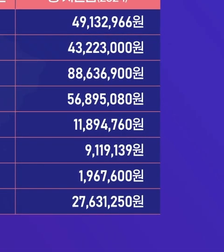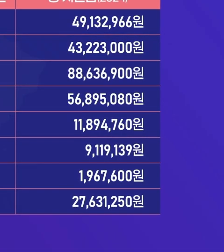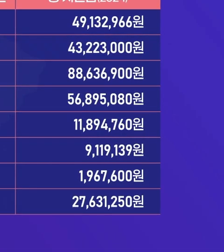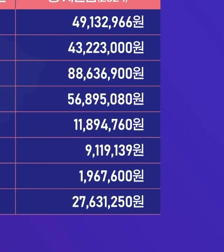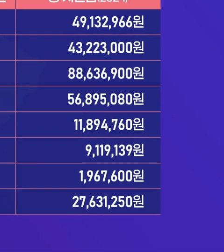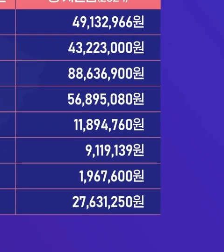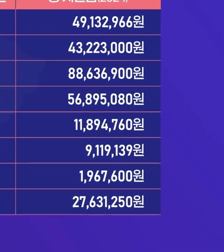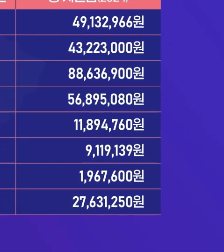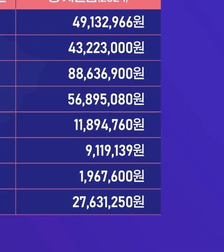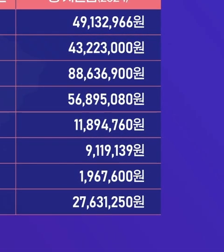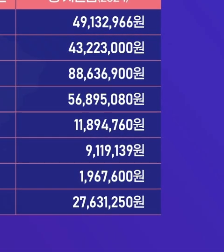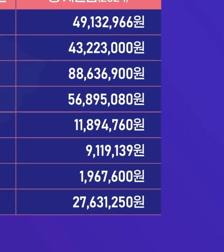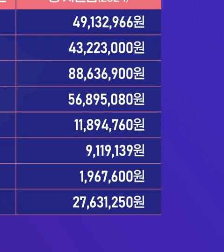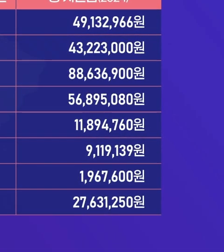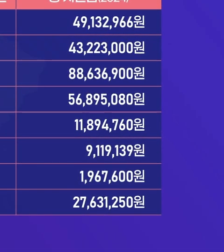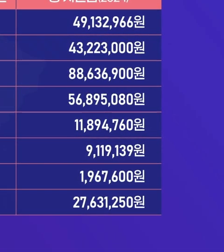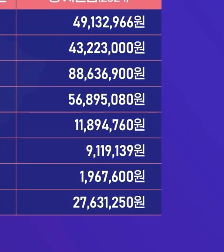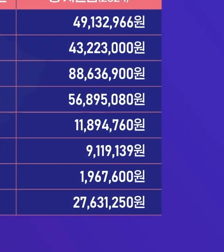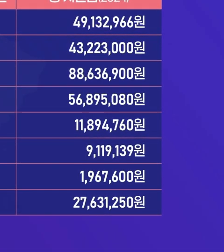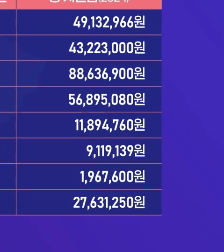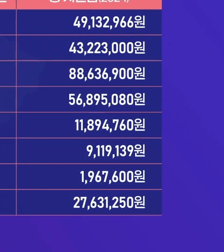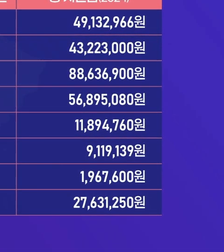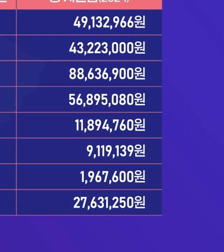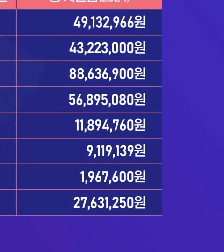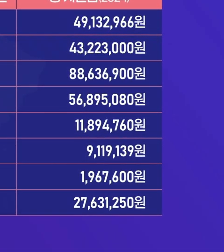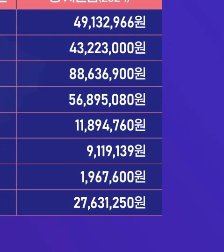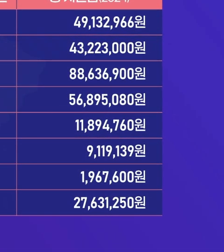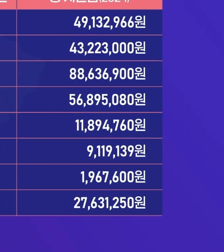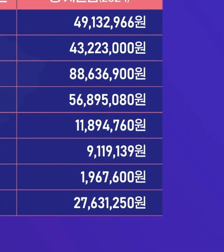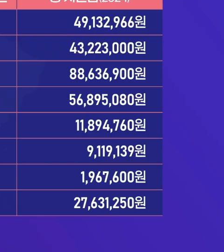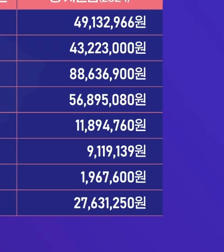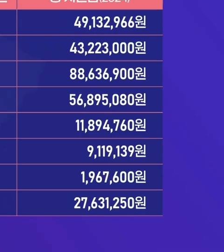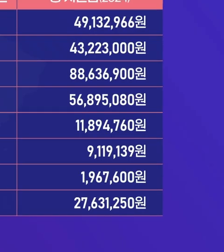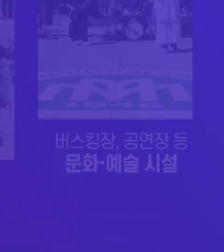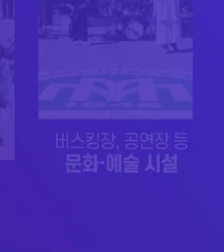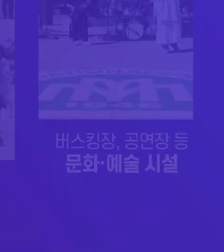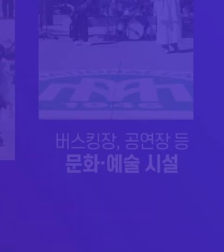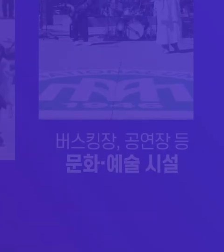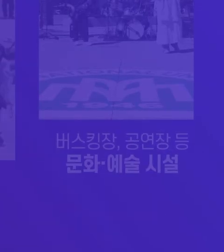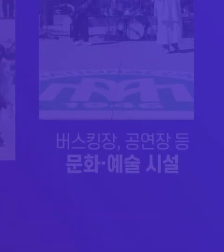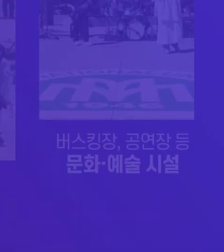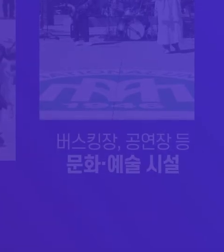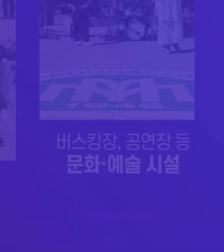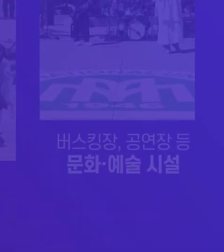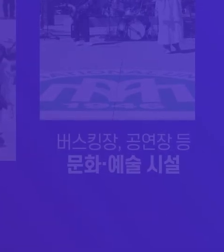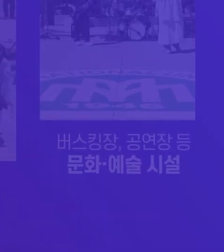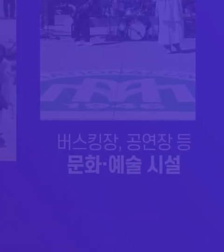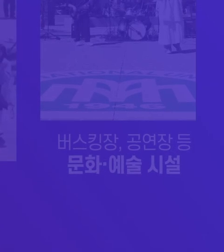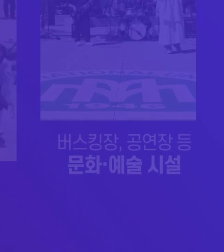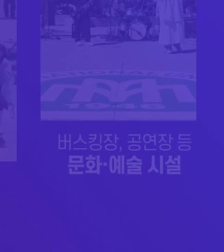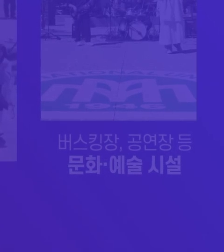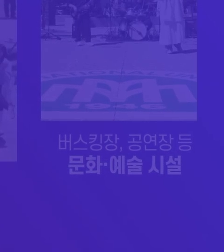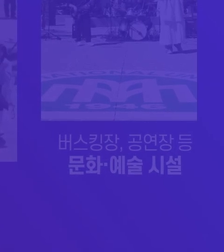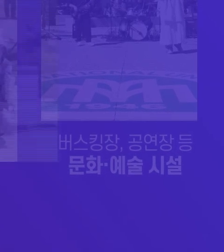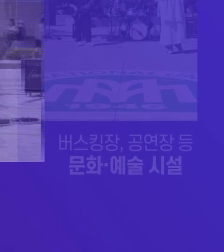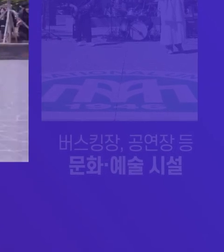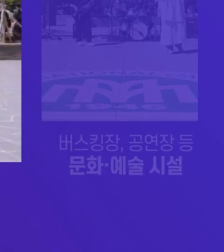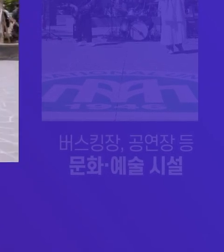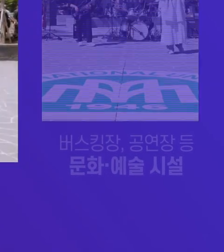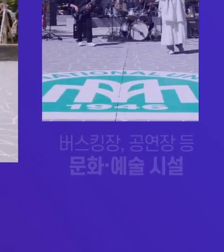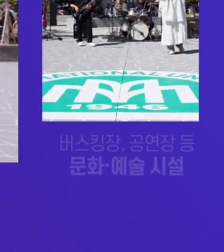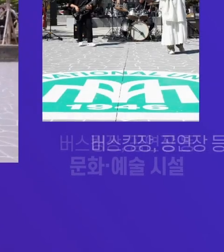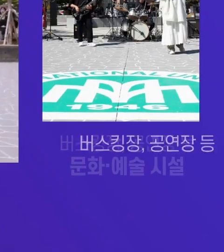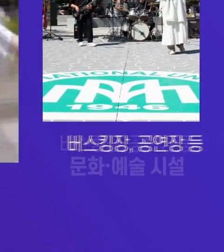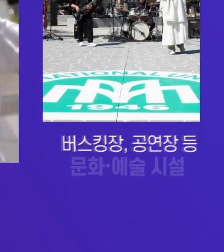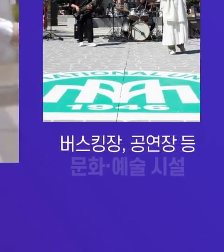국립목포대학교에서 시작하는 글로벌 여정. 여러분도 원하면 할 수 있습니다. 목포대 캠퍼스 안에서는 공연, 영화, 버스킹